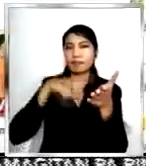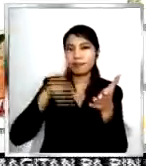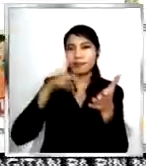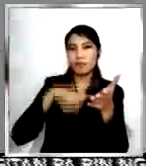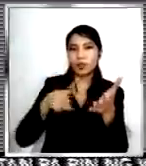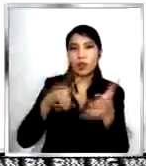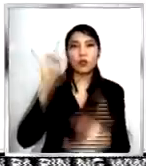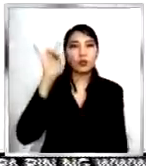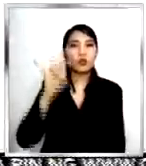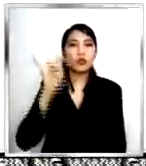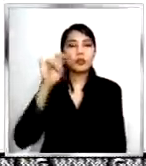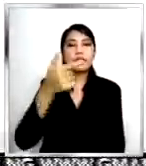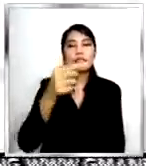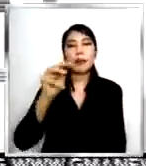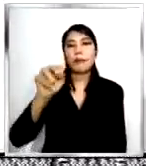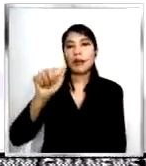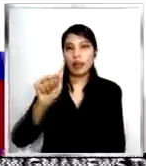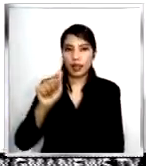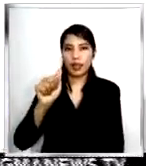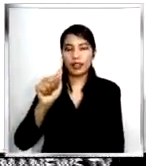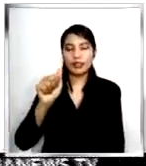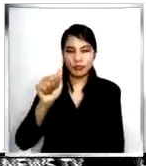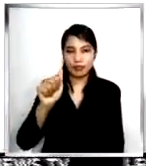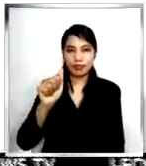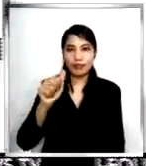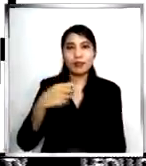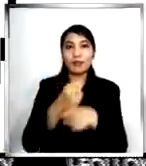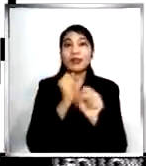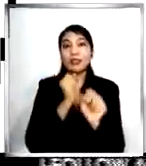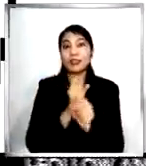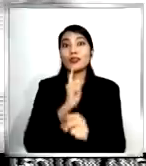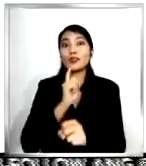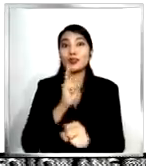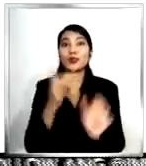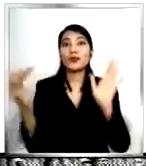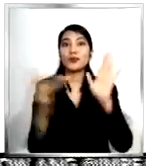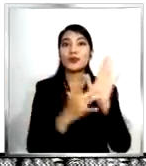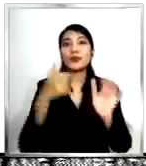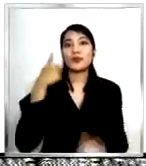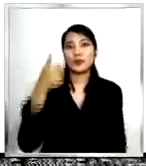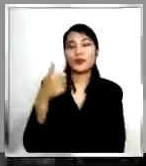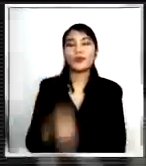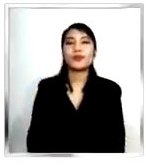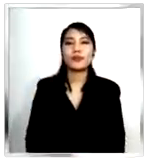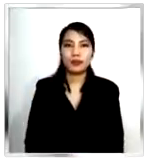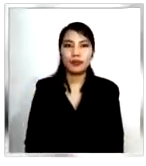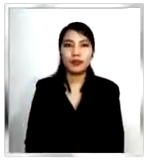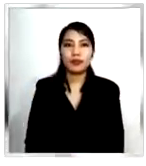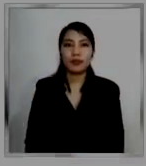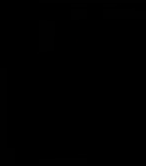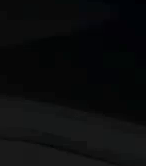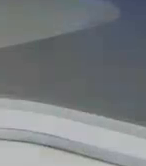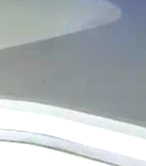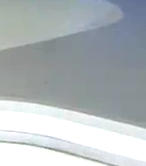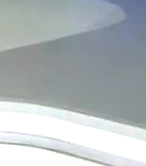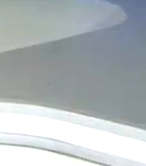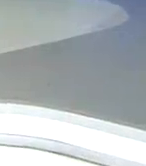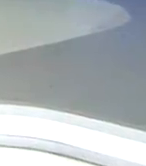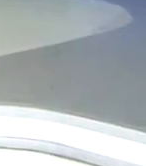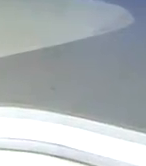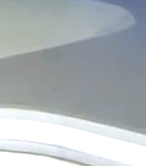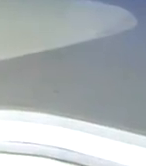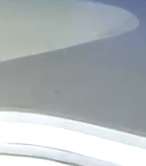Network and make sure to subscribe. Nelson Canlas, updated sa Showbiz Happenings. Mga